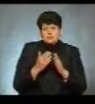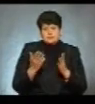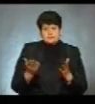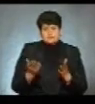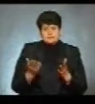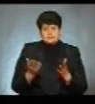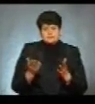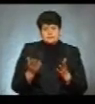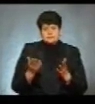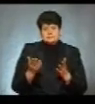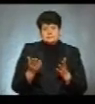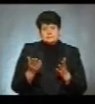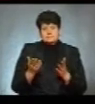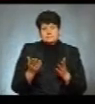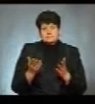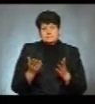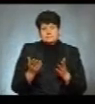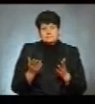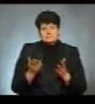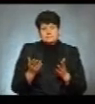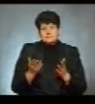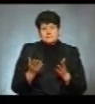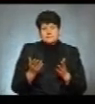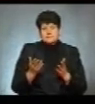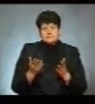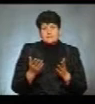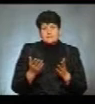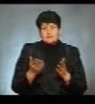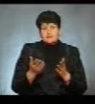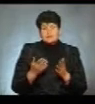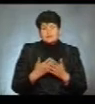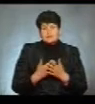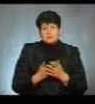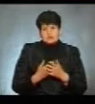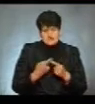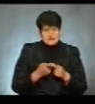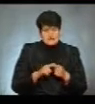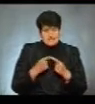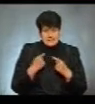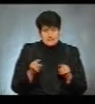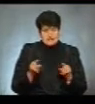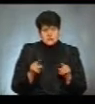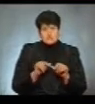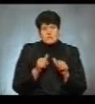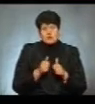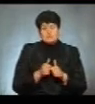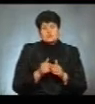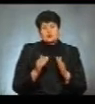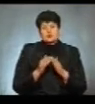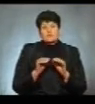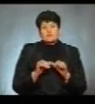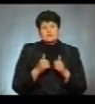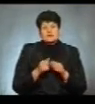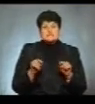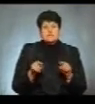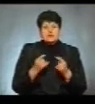комітетом земельна ділянка не закріплюється виключно за ОСББ. Тобто взагалі моя... вже інша форма правління, да, будинковий комітет? Так, це інша форма. Будинковий комітет створений